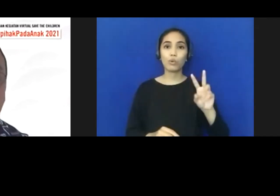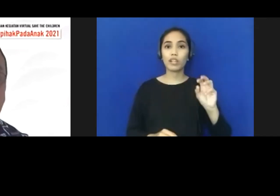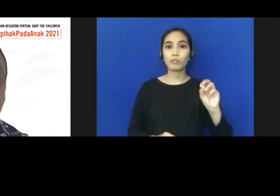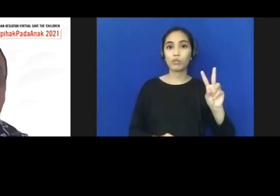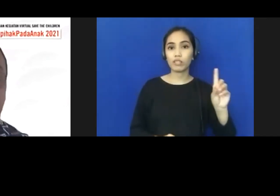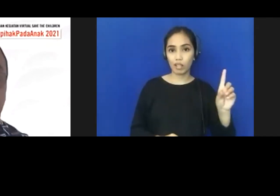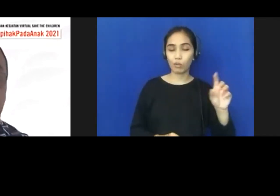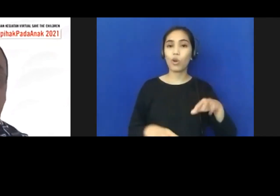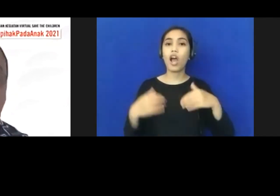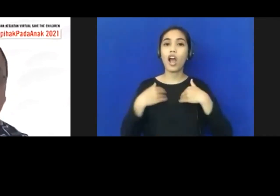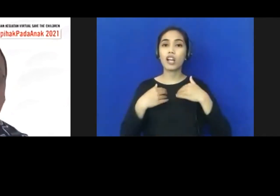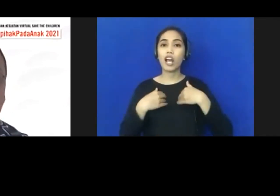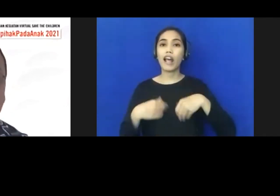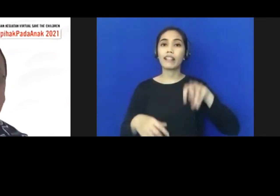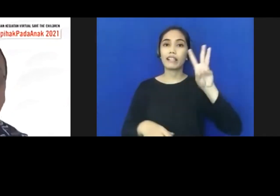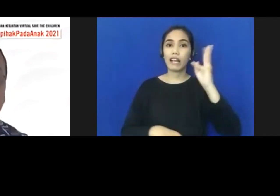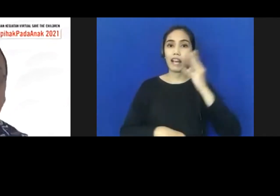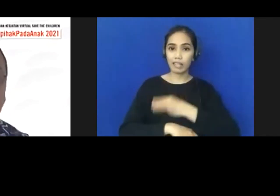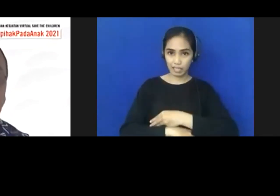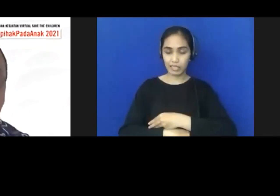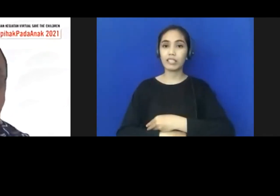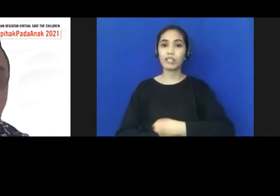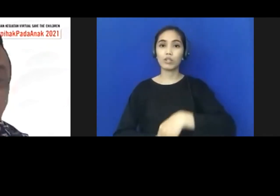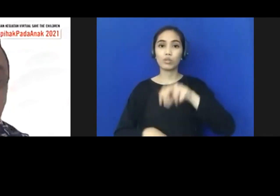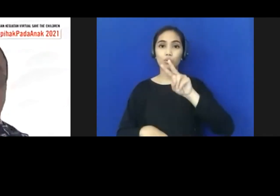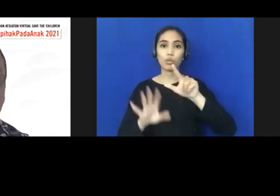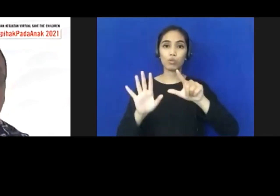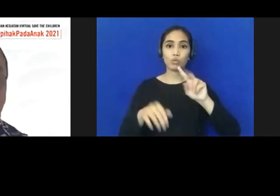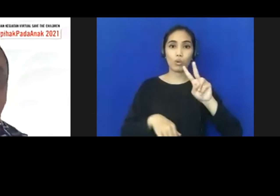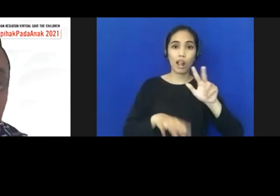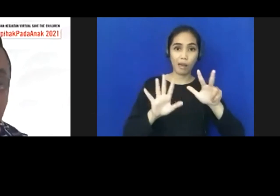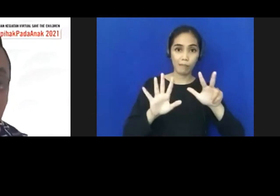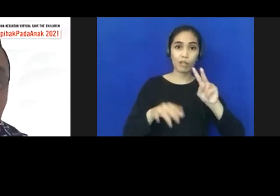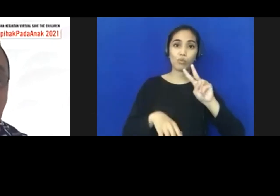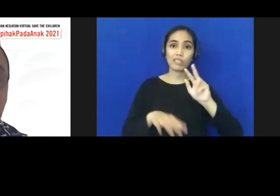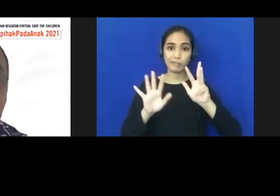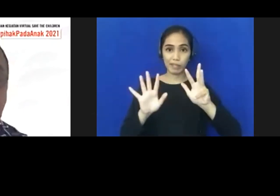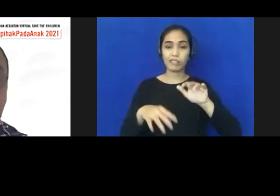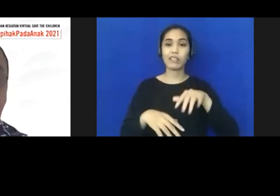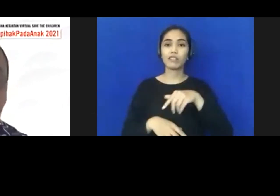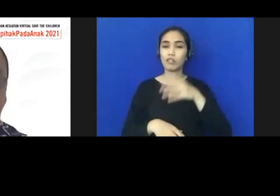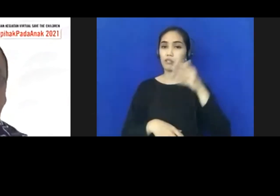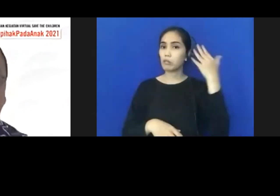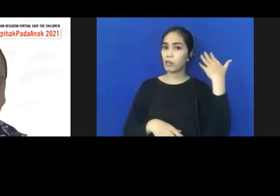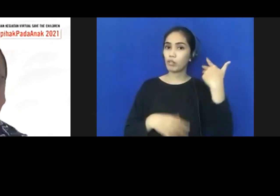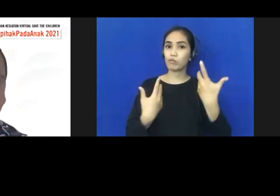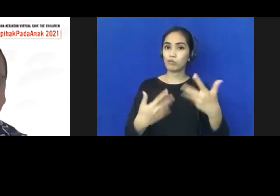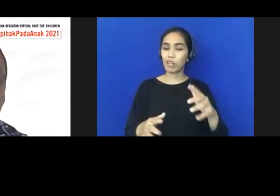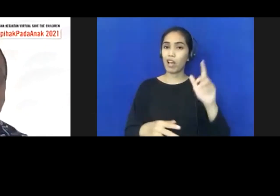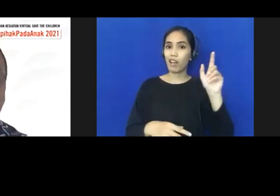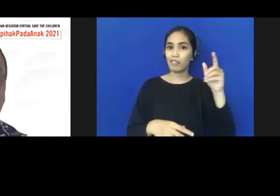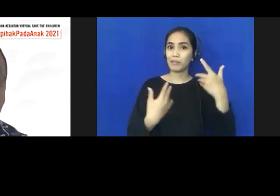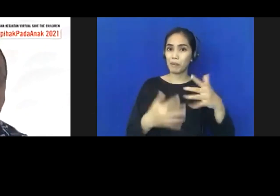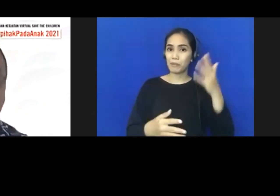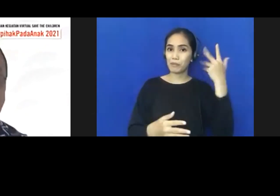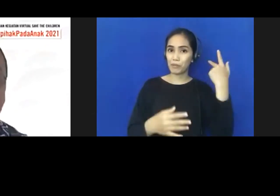pelaksanaannya, kemudian ini salah satu sesi paralel juga. 1 hari yang lalu sudah ada, mulai dari tadi pagi, dan